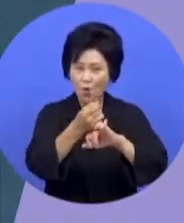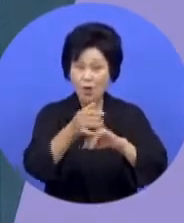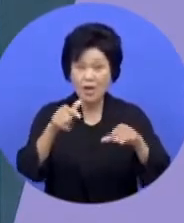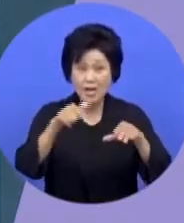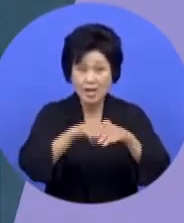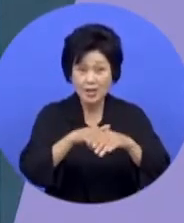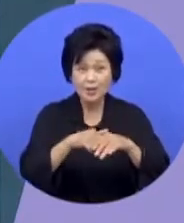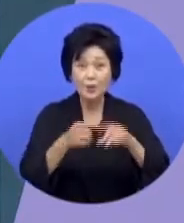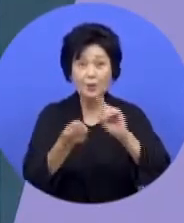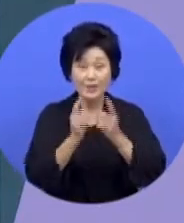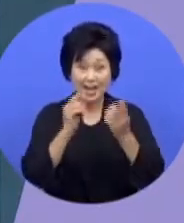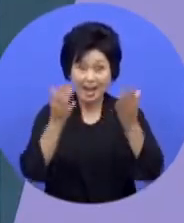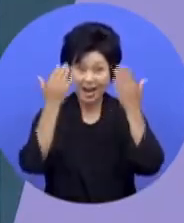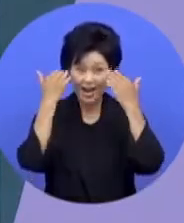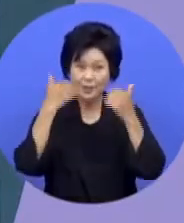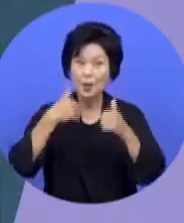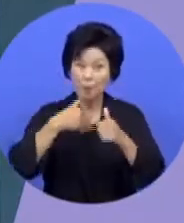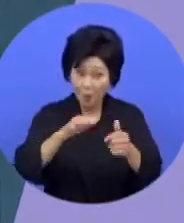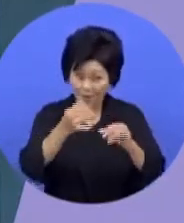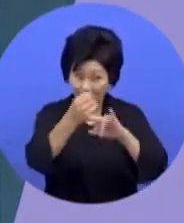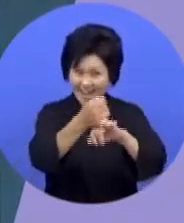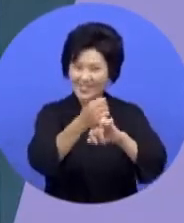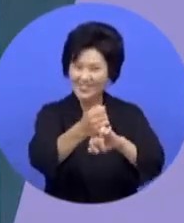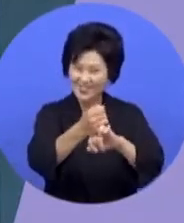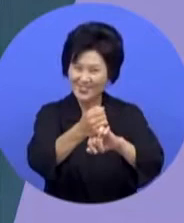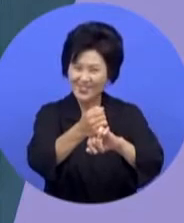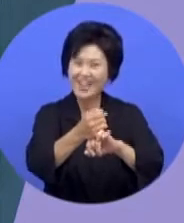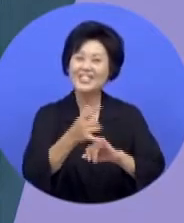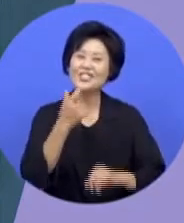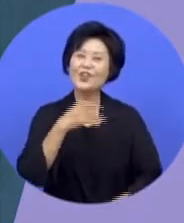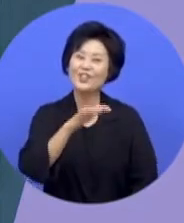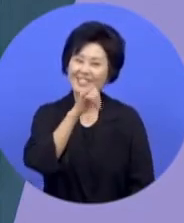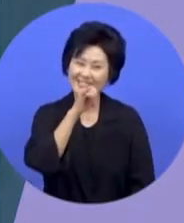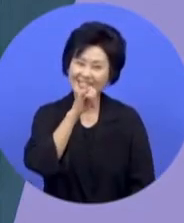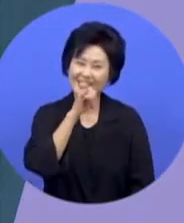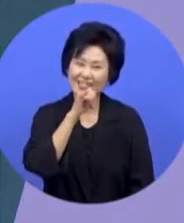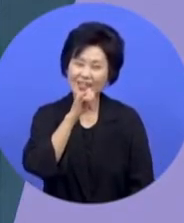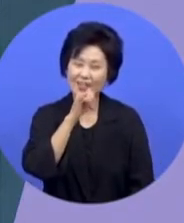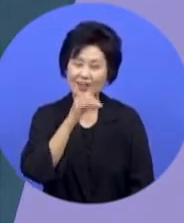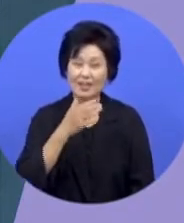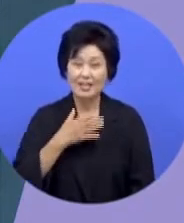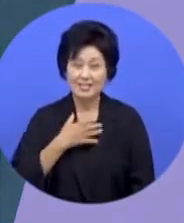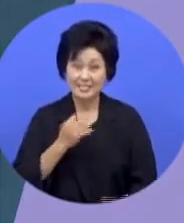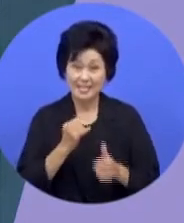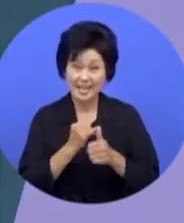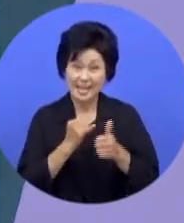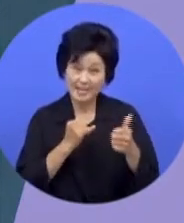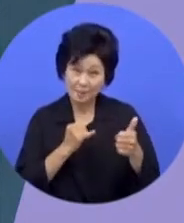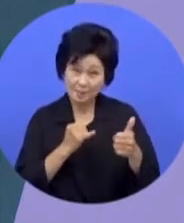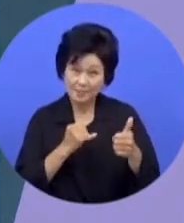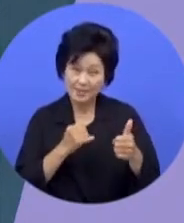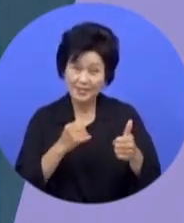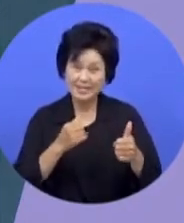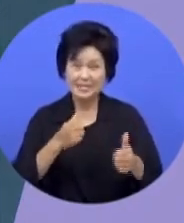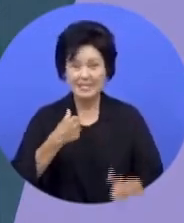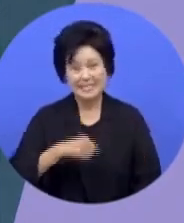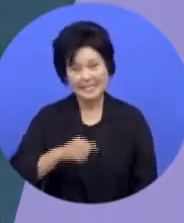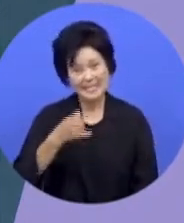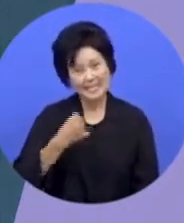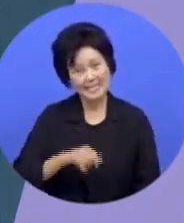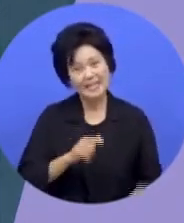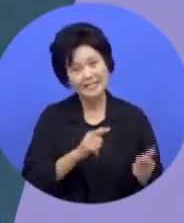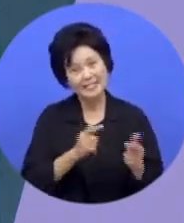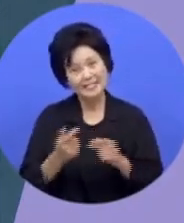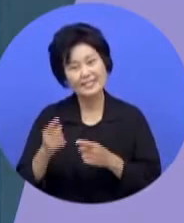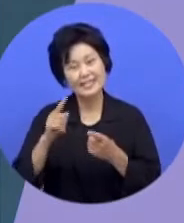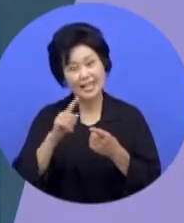적이 있었어요. 아기가 생기기도 전에. 네. 네. 저희 남편이 굉장히 좀 자녀에 대해서 특별히 하나님이 허락하신